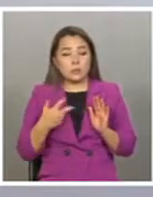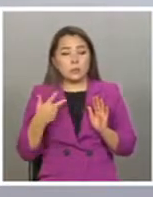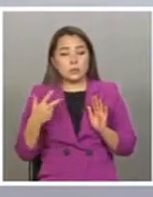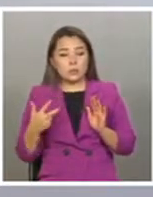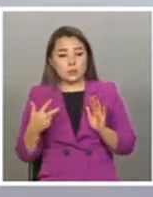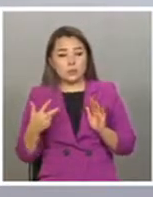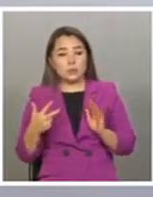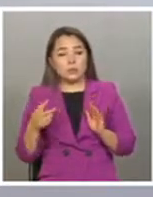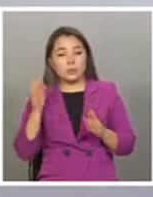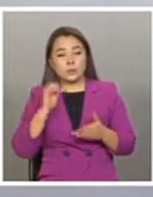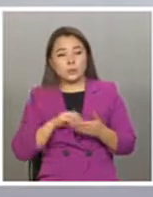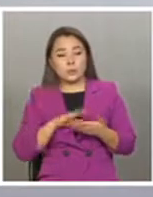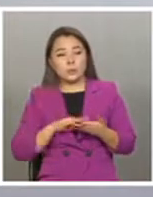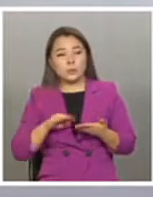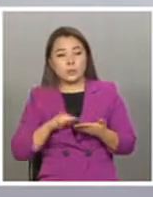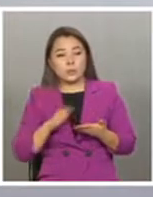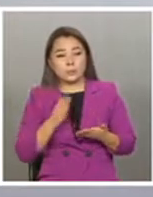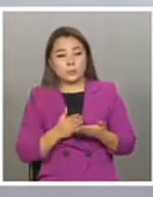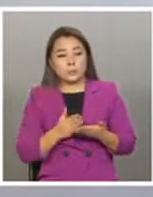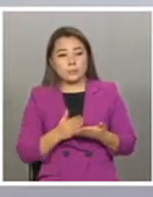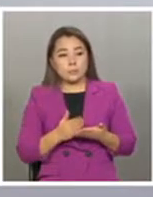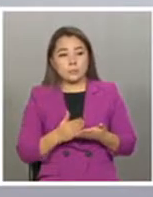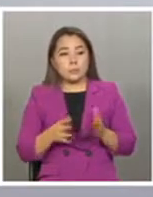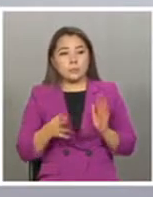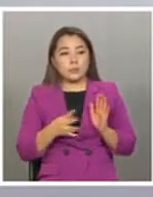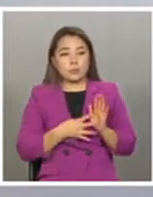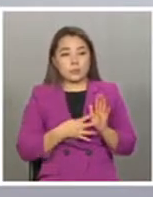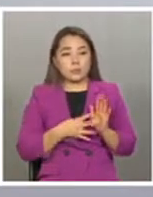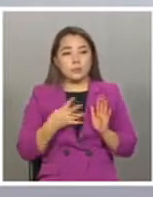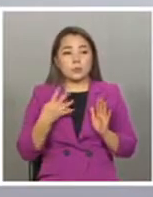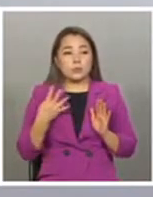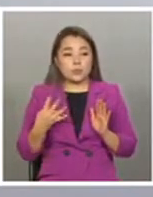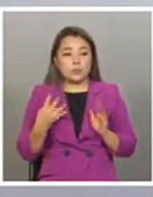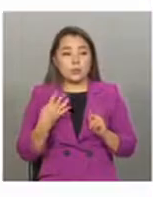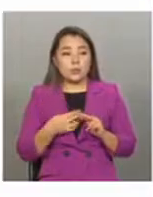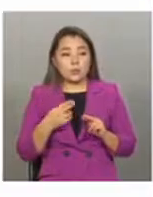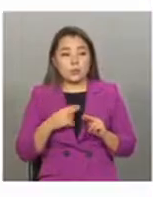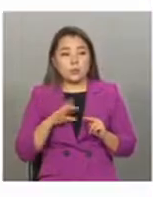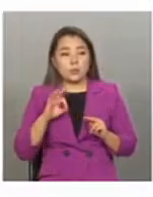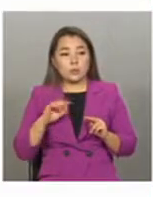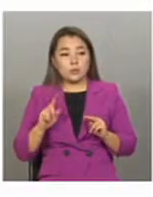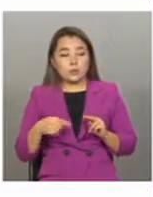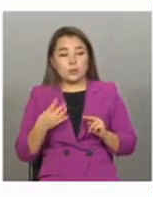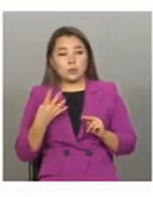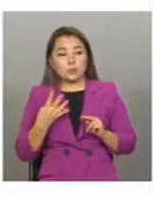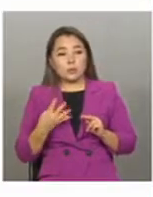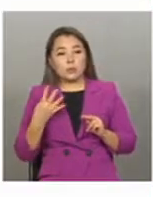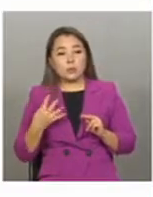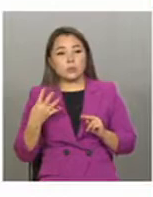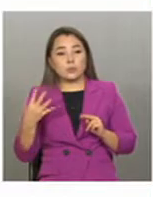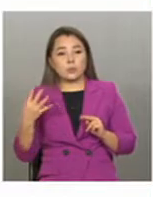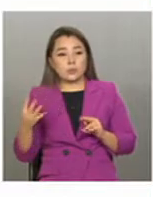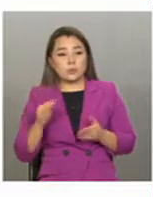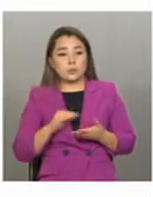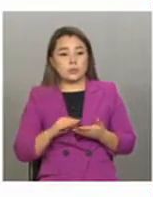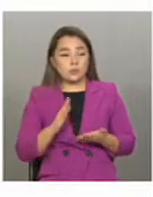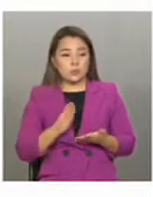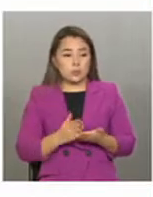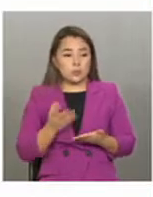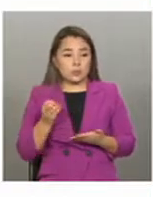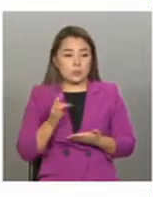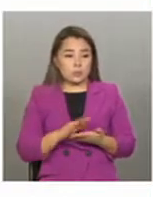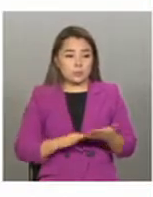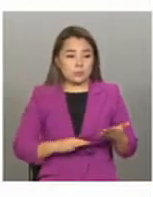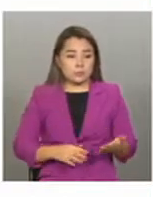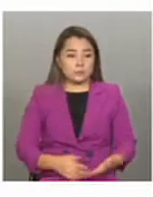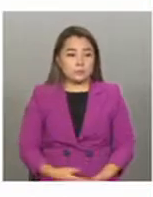ондық бөлшек түрінде жазылады. Ал 9-дан 4 бөлшегі ол 0 бүтін 4-4 және шексіз жалғаса беретін 4